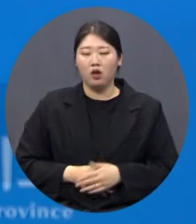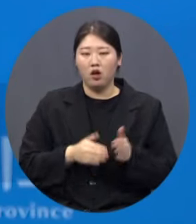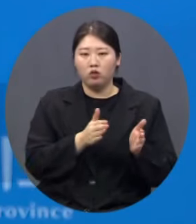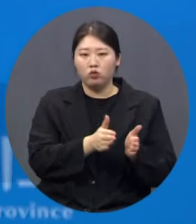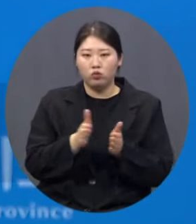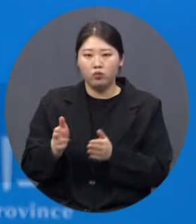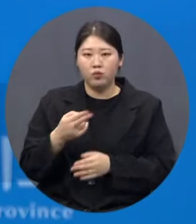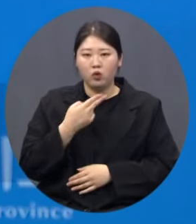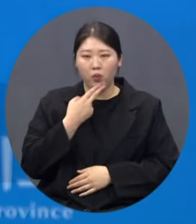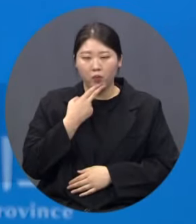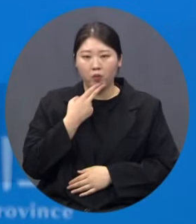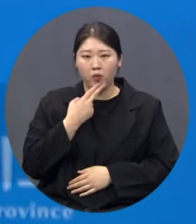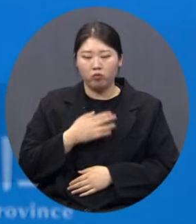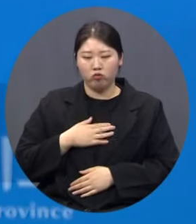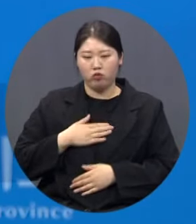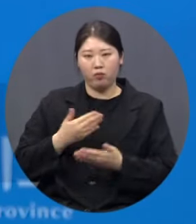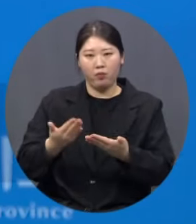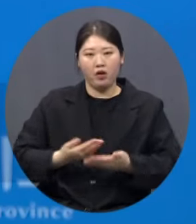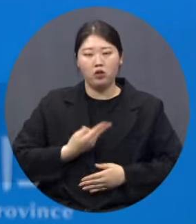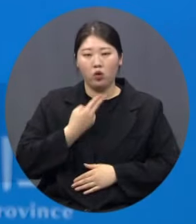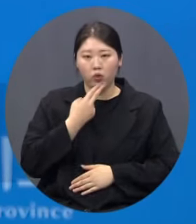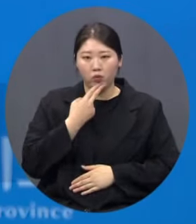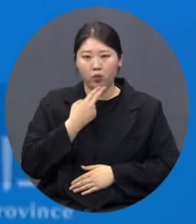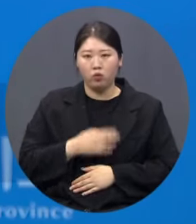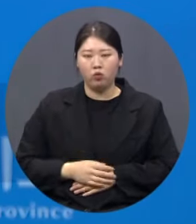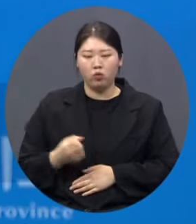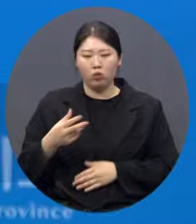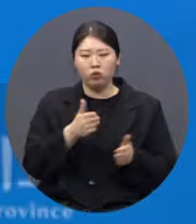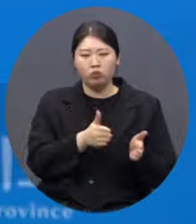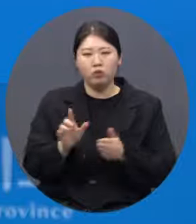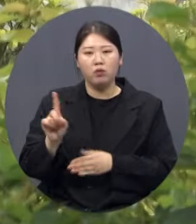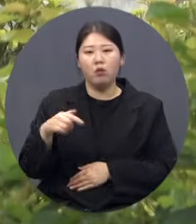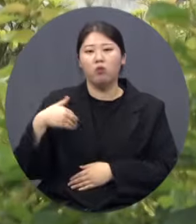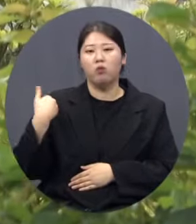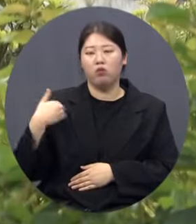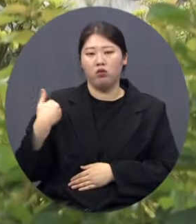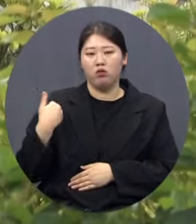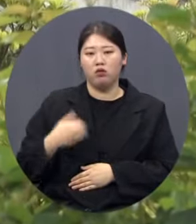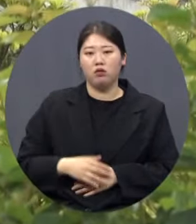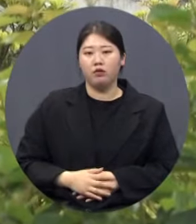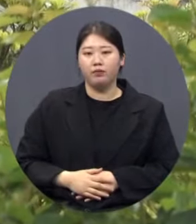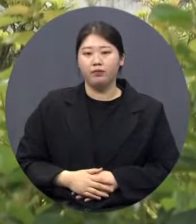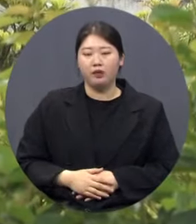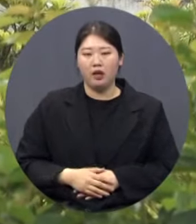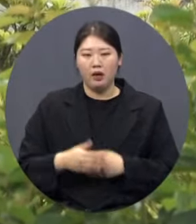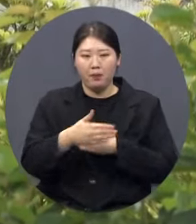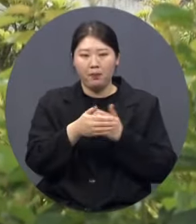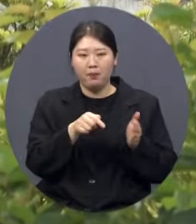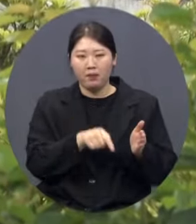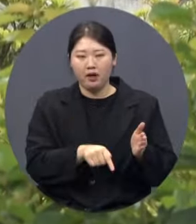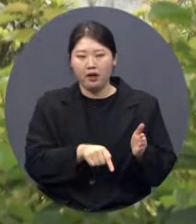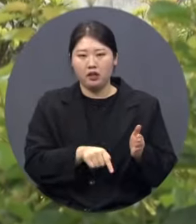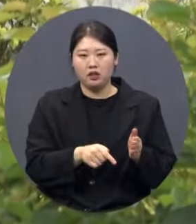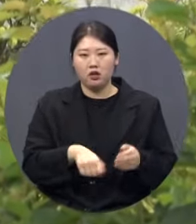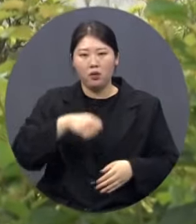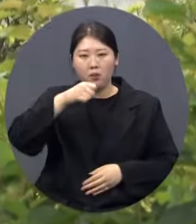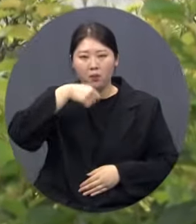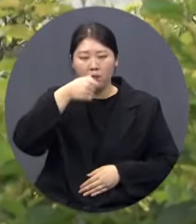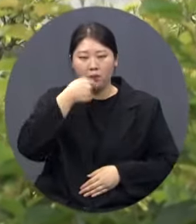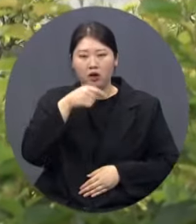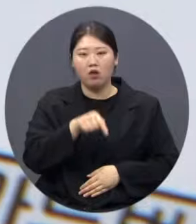없고 뭐 당연히 받은 것도 없고 준비 자체를 뭘 준비했는지 모르겠고 객실에서 이루어진 점심 식사도